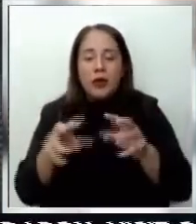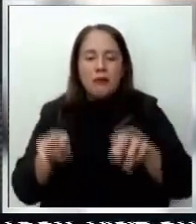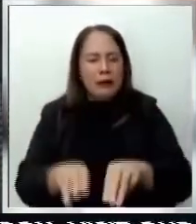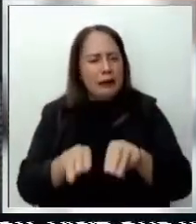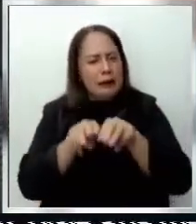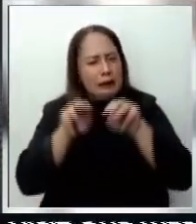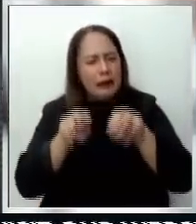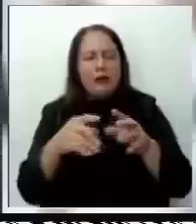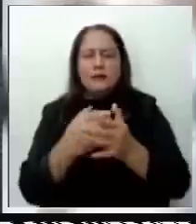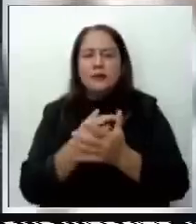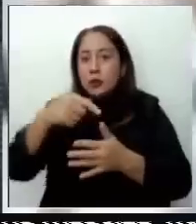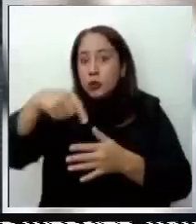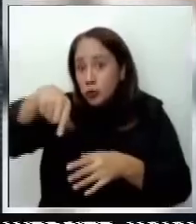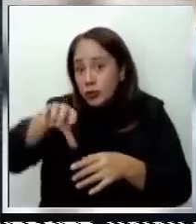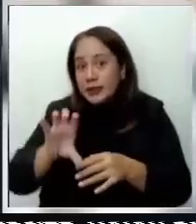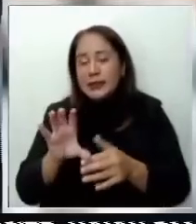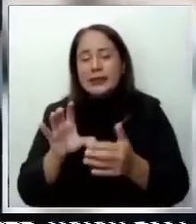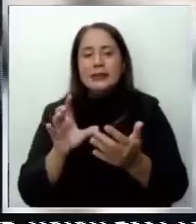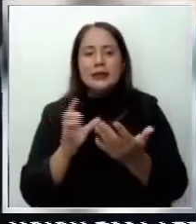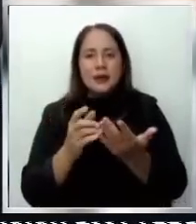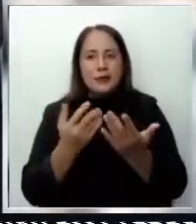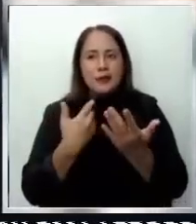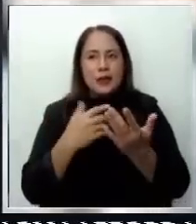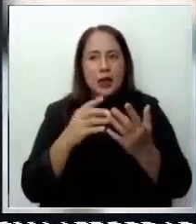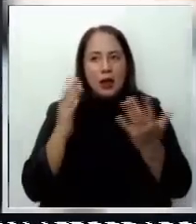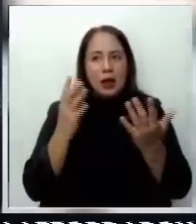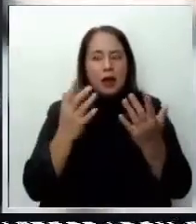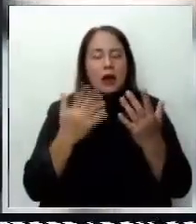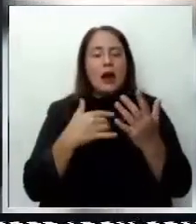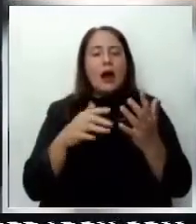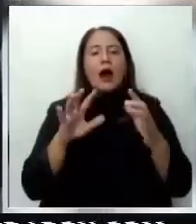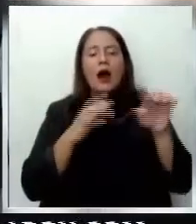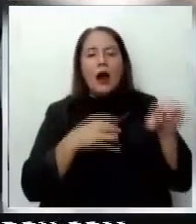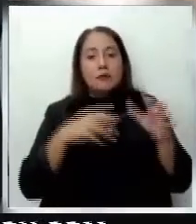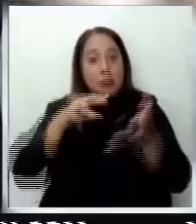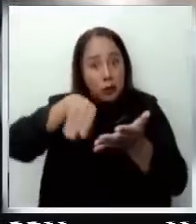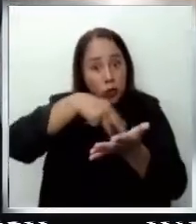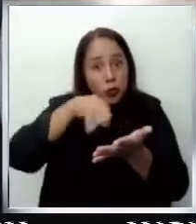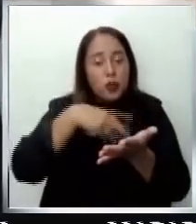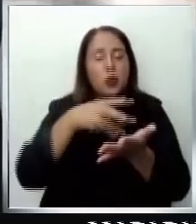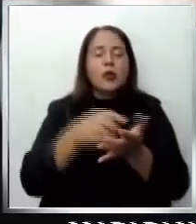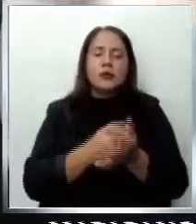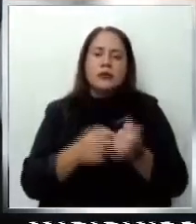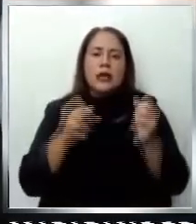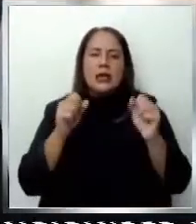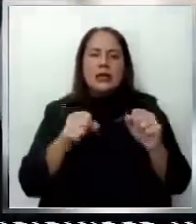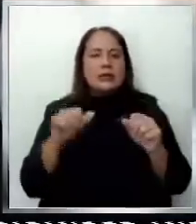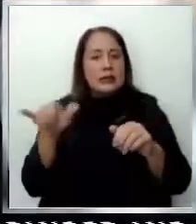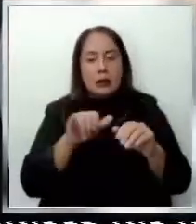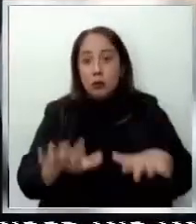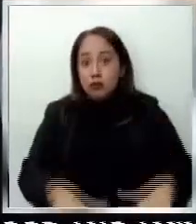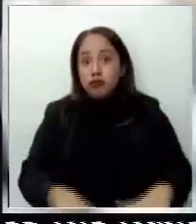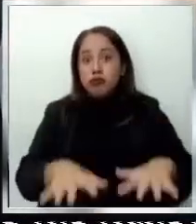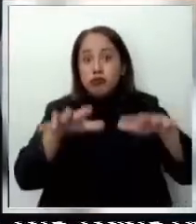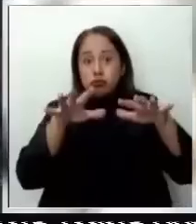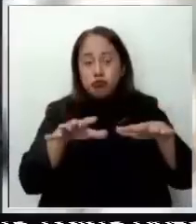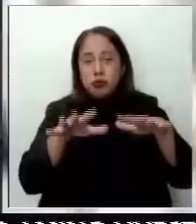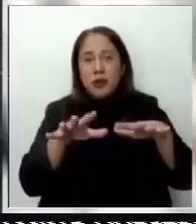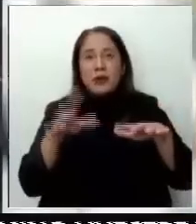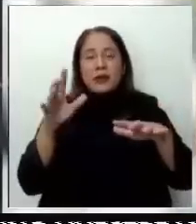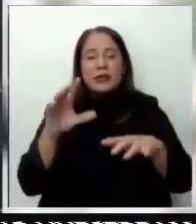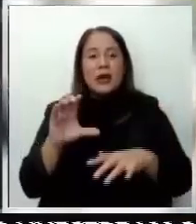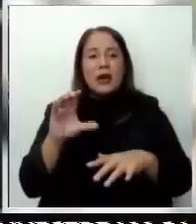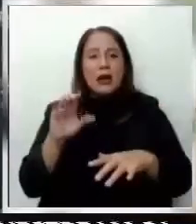at ilang portions ng Mandaluyong. At ganoon din po yung mabilis na pagtaas ng tubig sa Camanaba area.